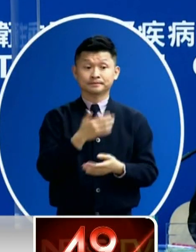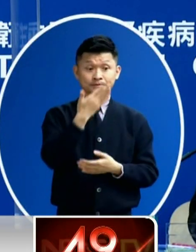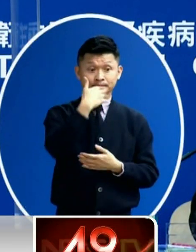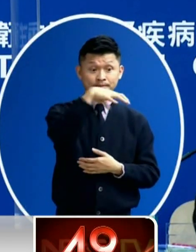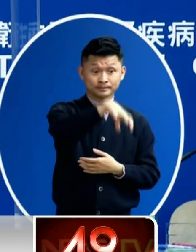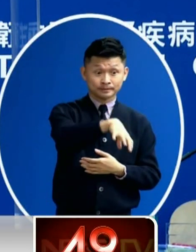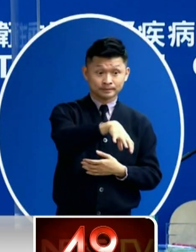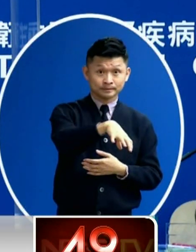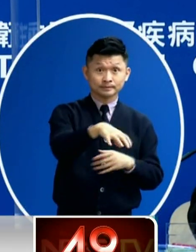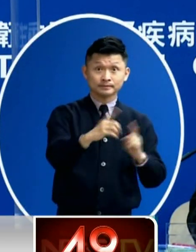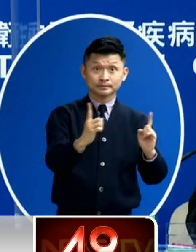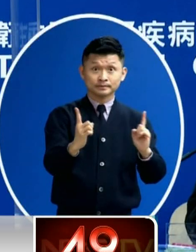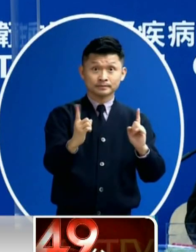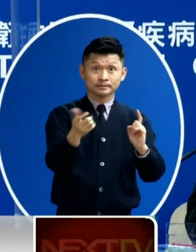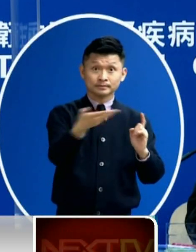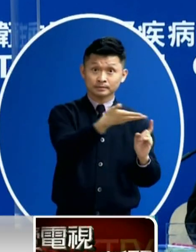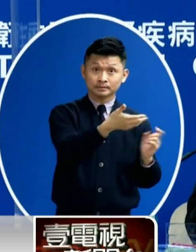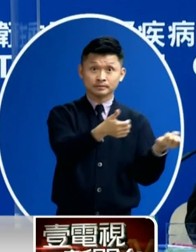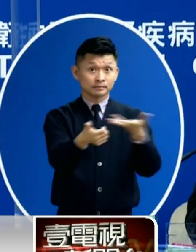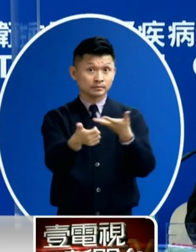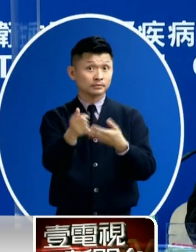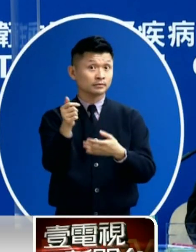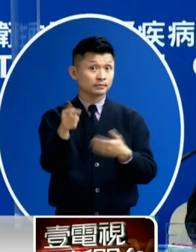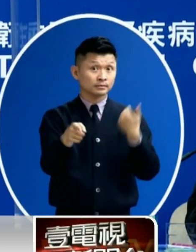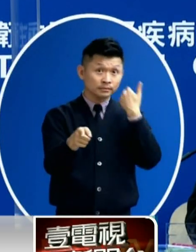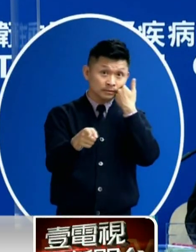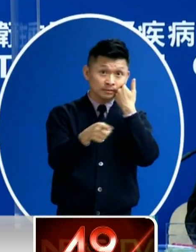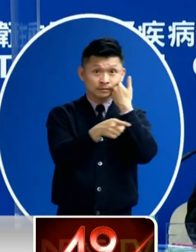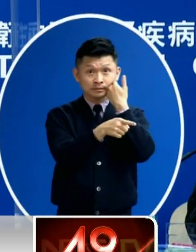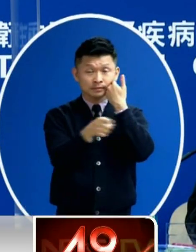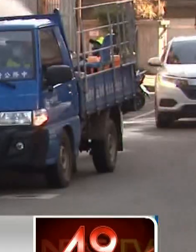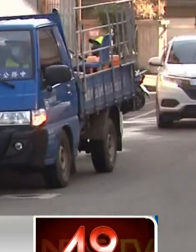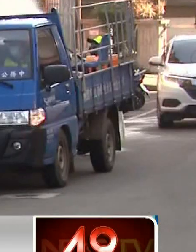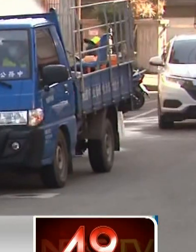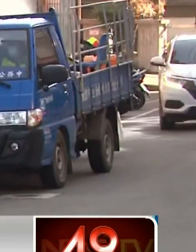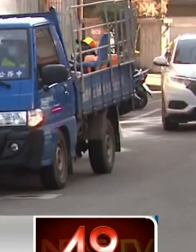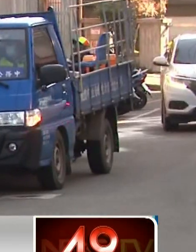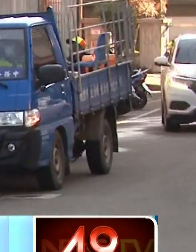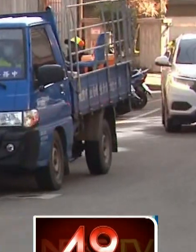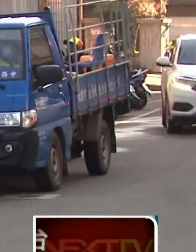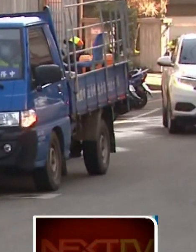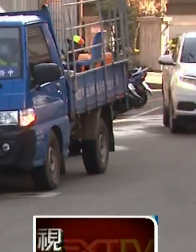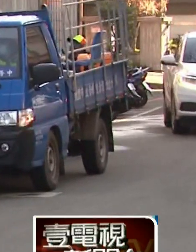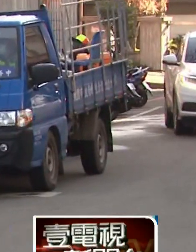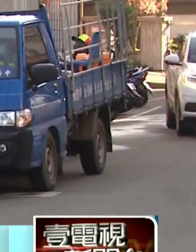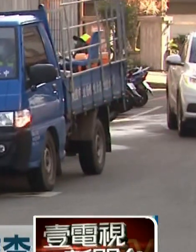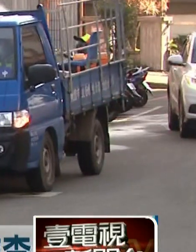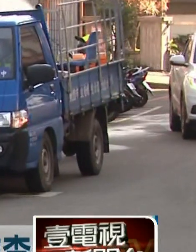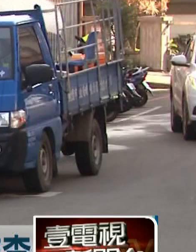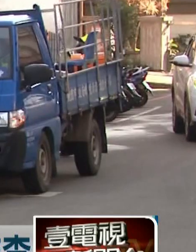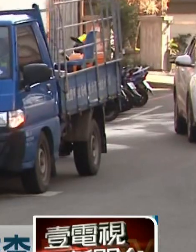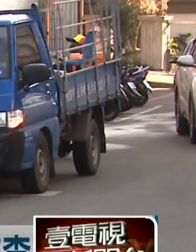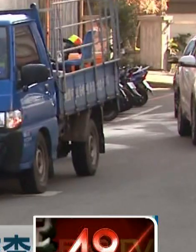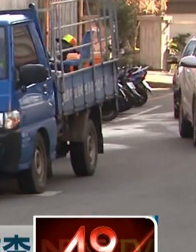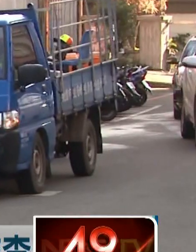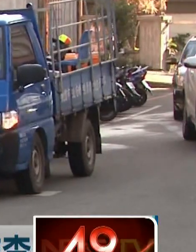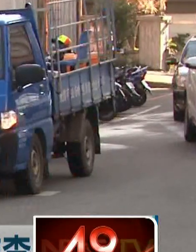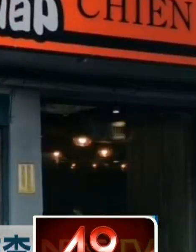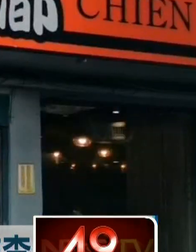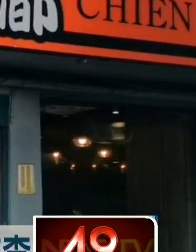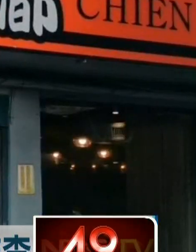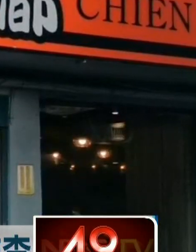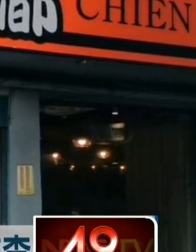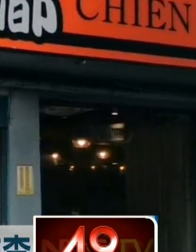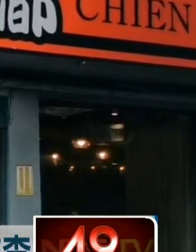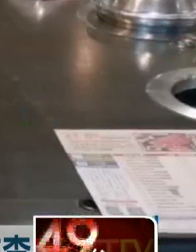是谁对谁，那恐怕要再进一步的去分析。 2条传播链合而为一，但是源头还得继续查。